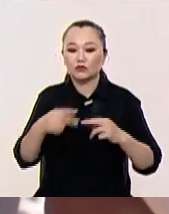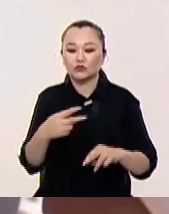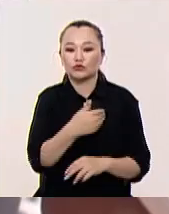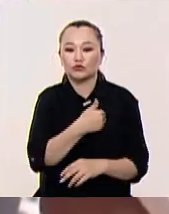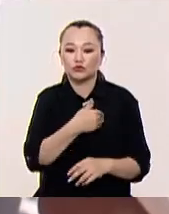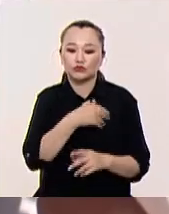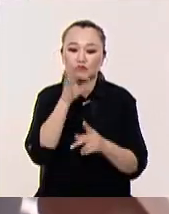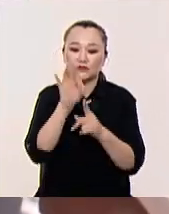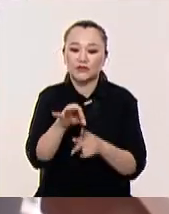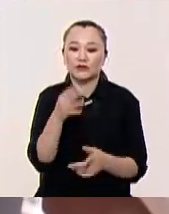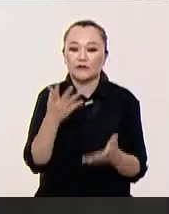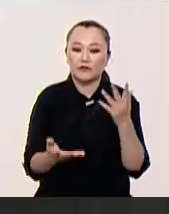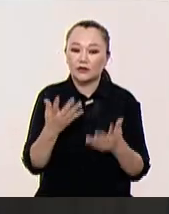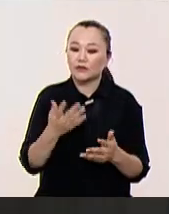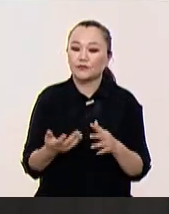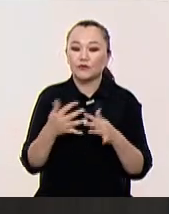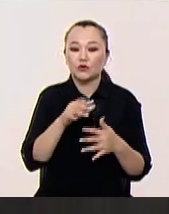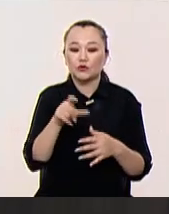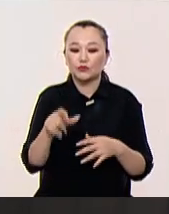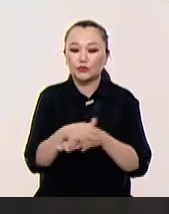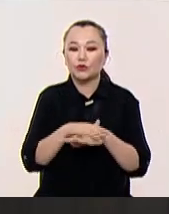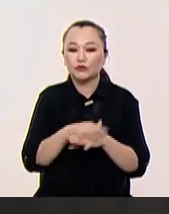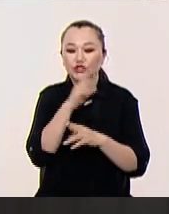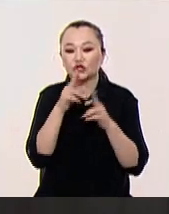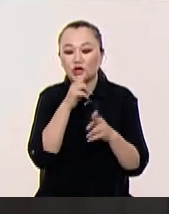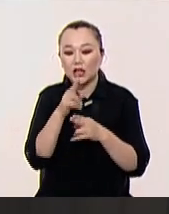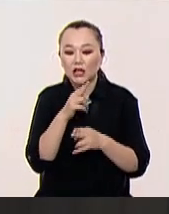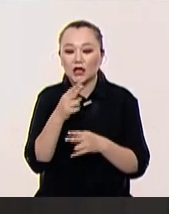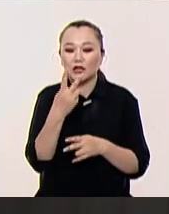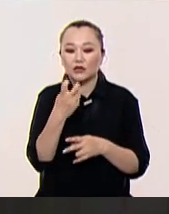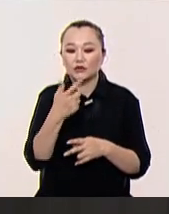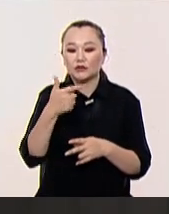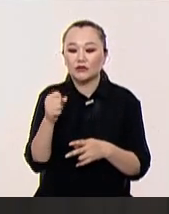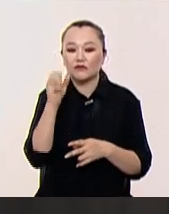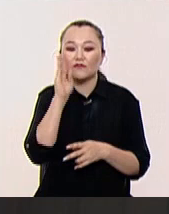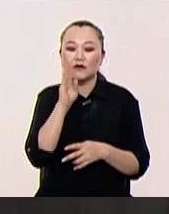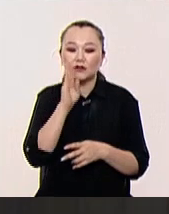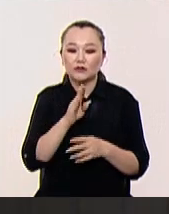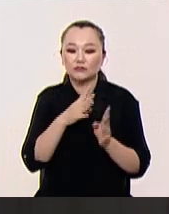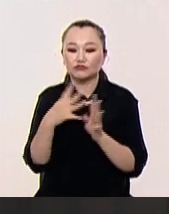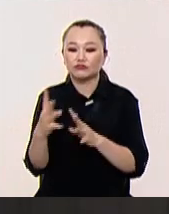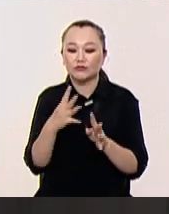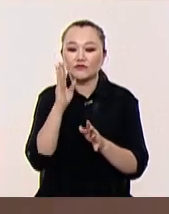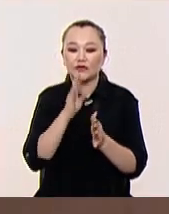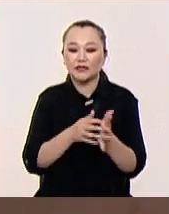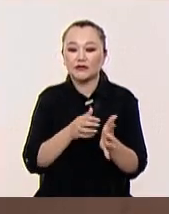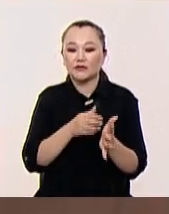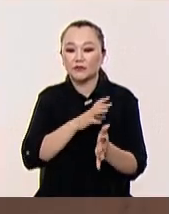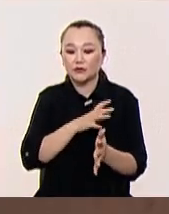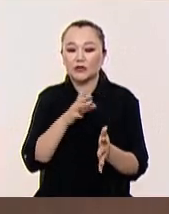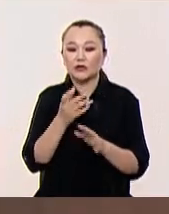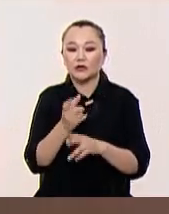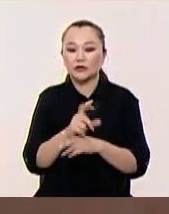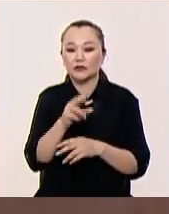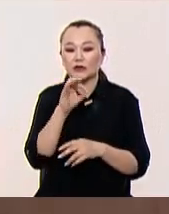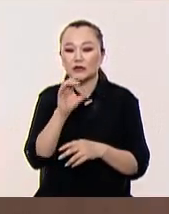мүддесі бар болуы мүмкін дейді. Шаруалардың наразылық туындап жатқан себебі 200 гектардай су. Суармалы жерге су жетпеді. Су таратушы